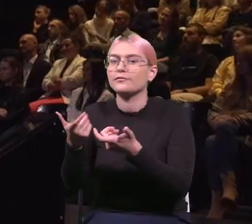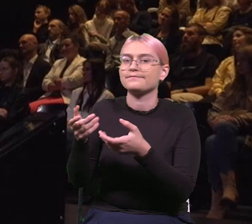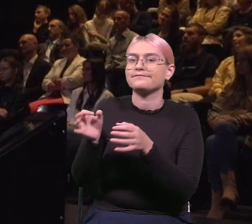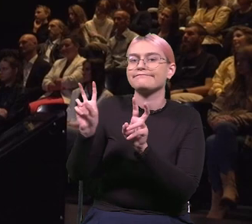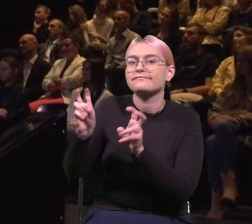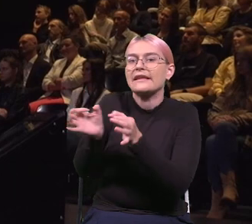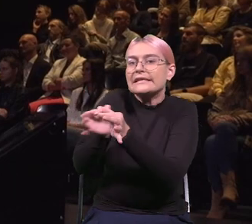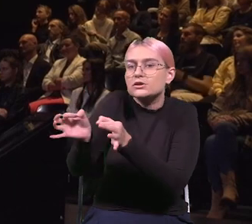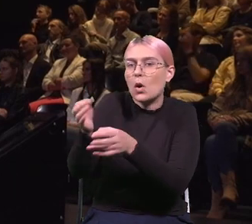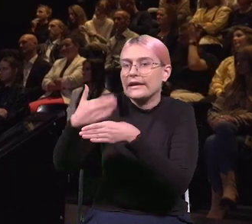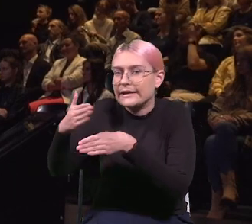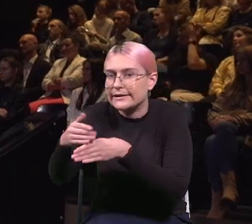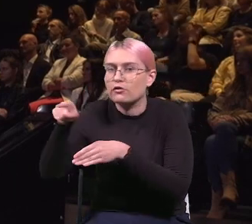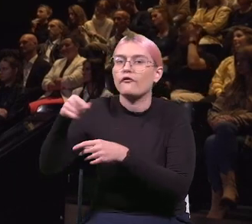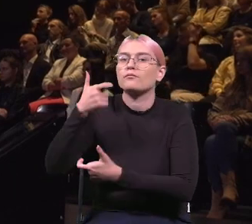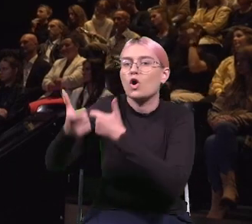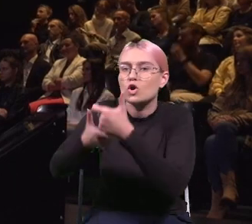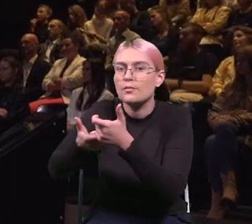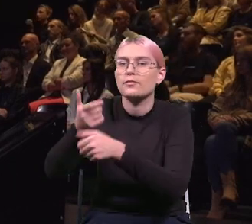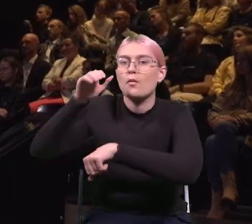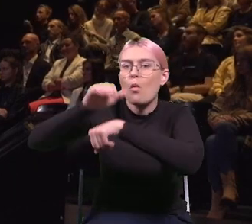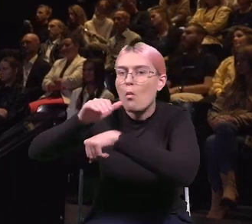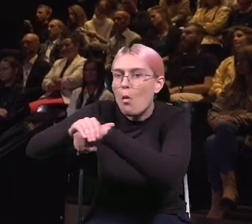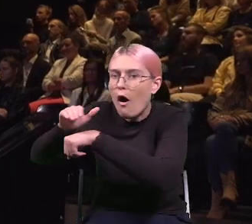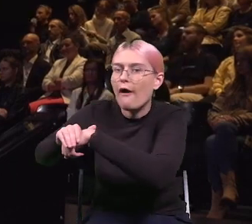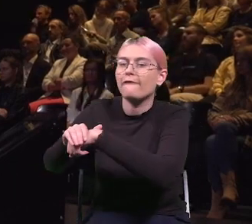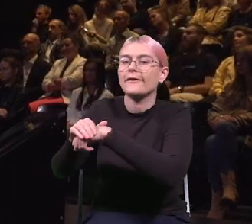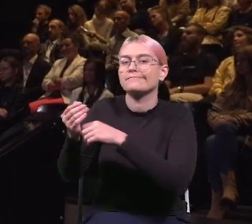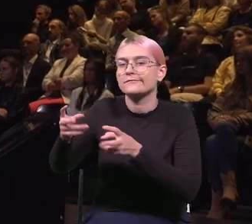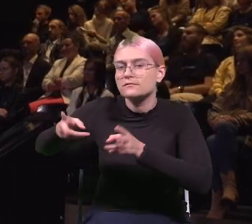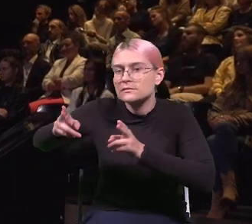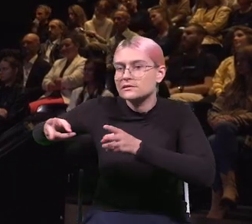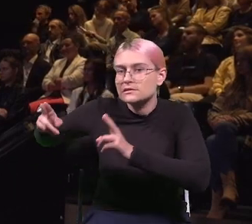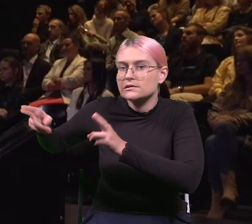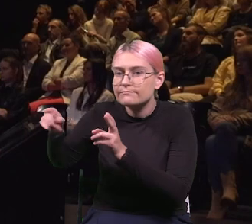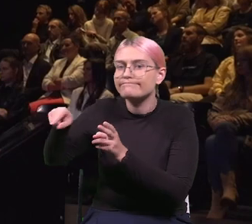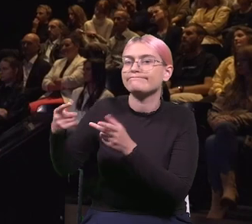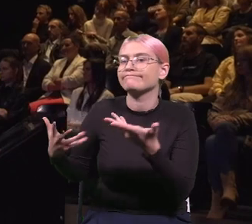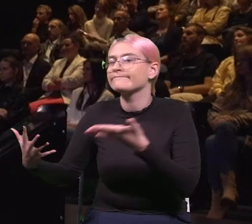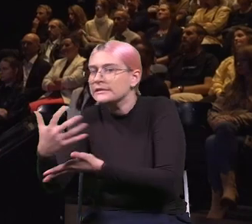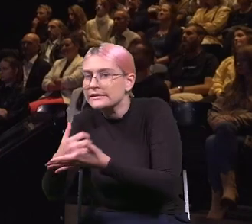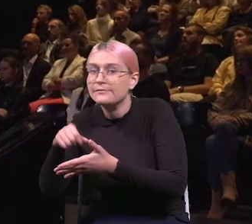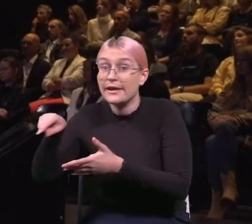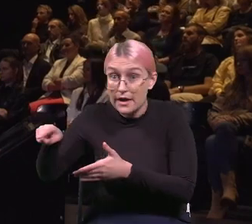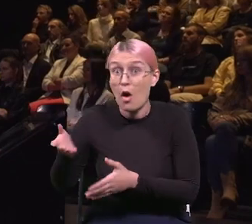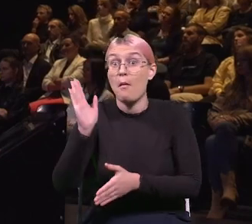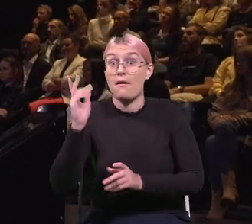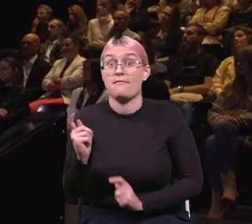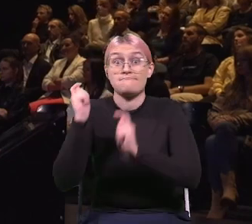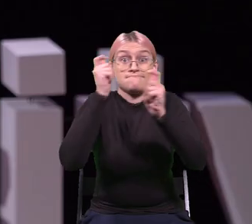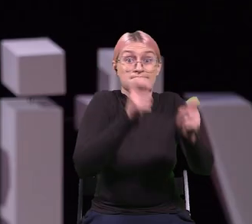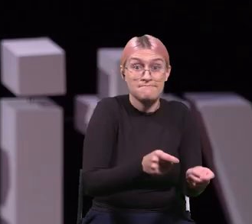mu dostępne, zgromadzić jak najwięcej środków, uporządkować je tak, by osiągnąć wiarygodność przed bankiem